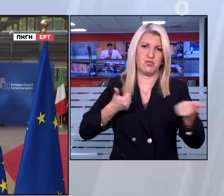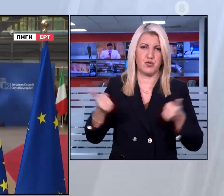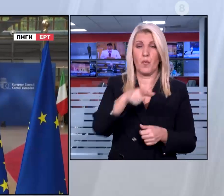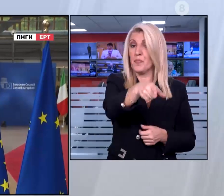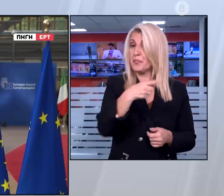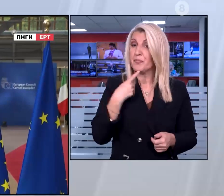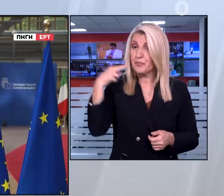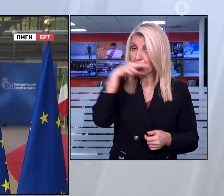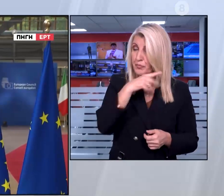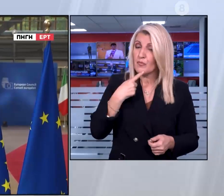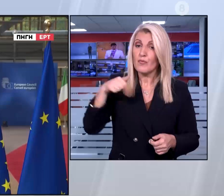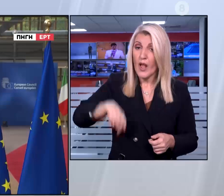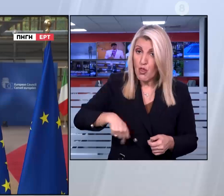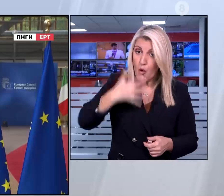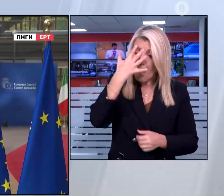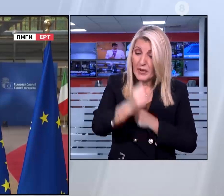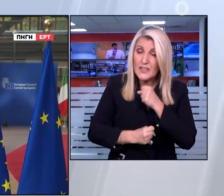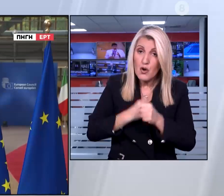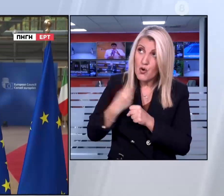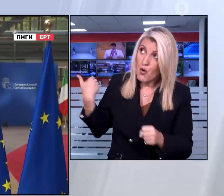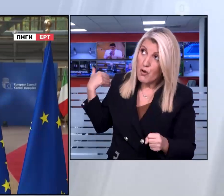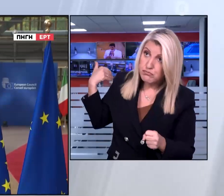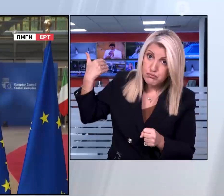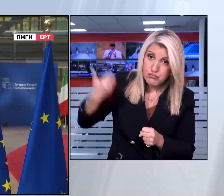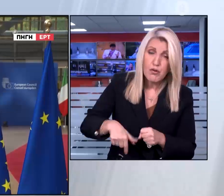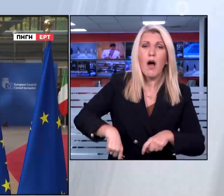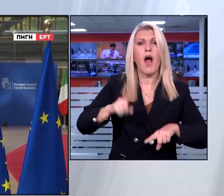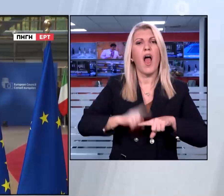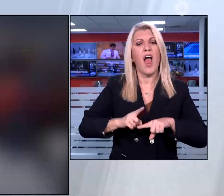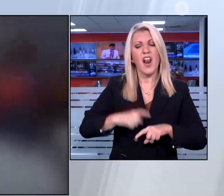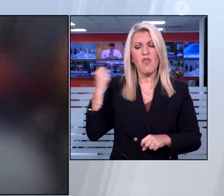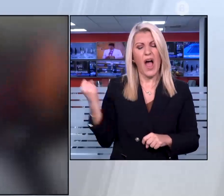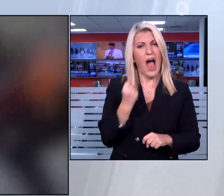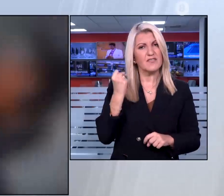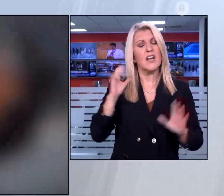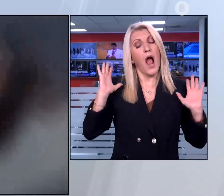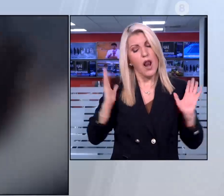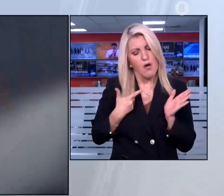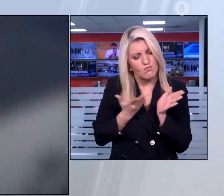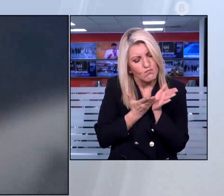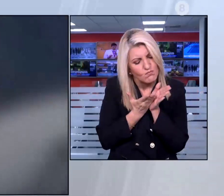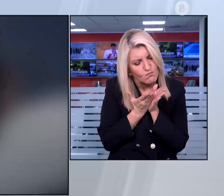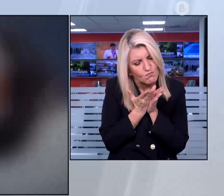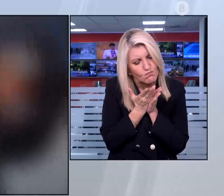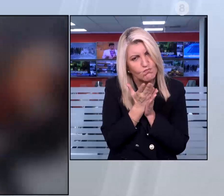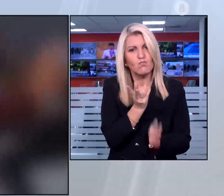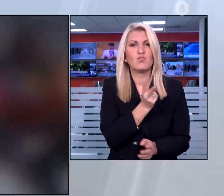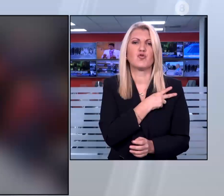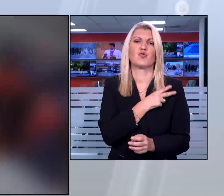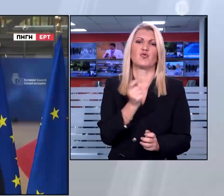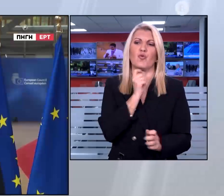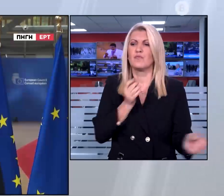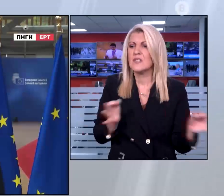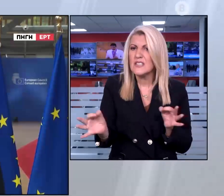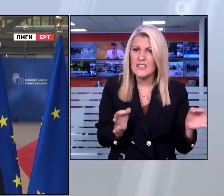πρώτη γραμμή υλοποίησης μιας πολύ αυστηρής αλλά δίκαιης πολιτικής για την αντιμετώπιση των ζητημάτων της παράνομης